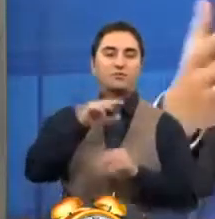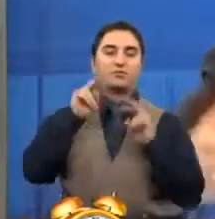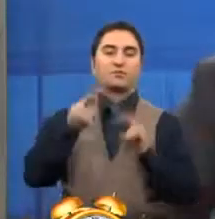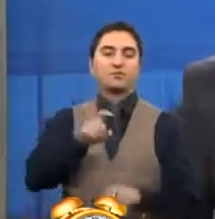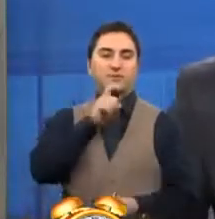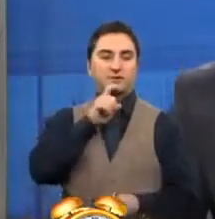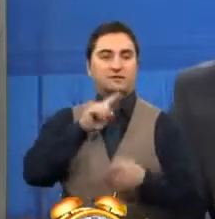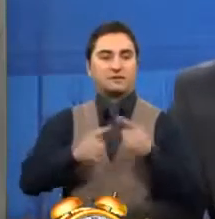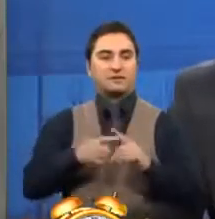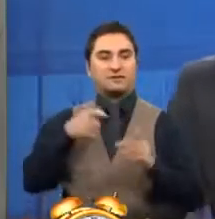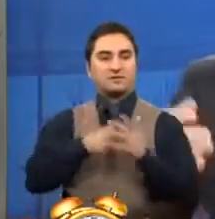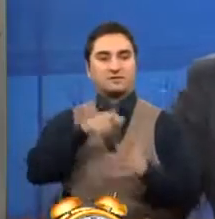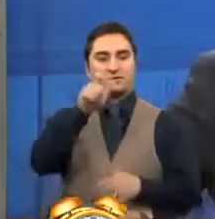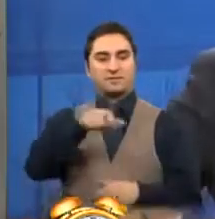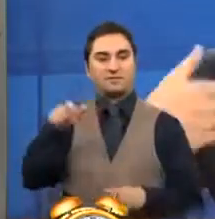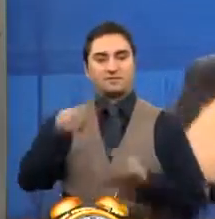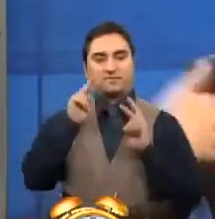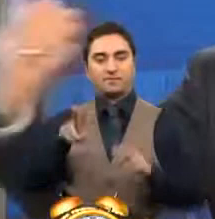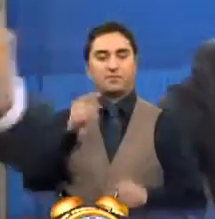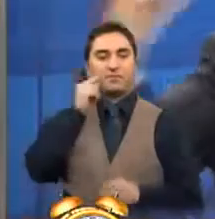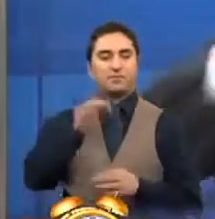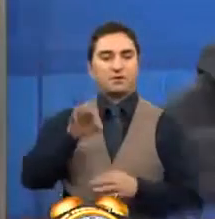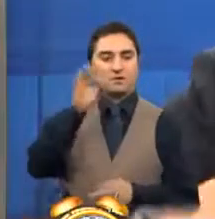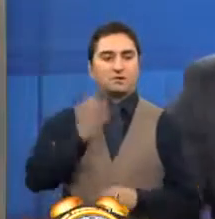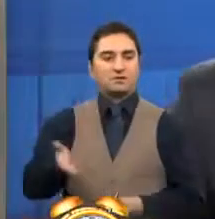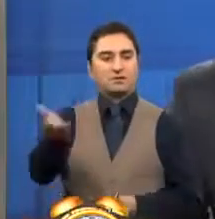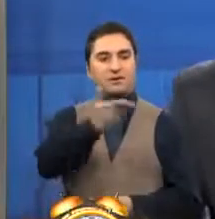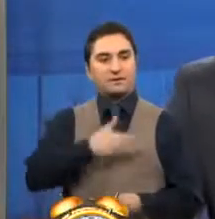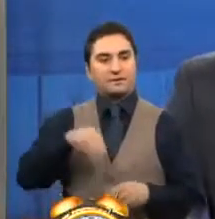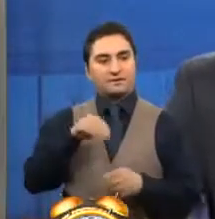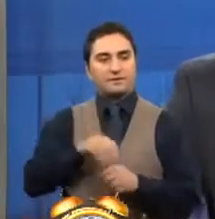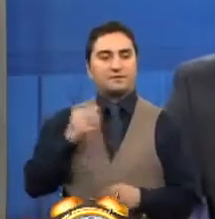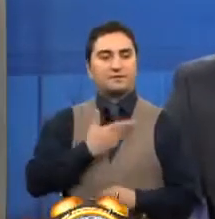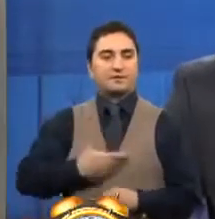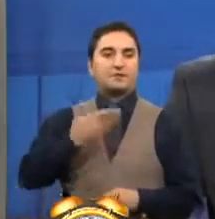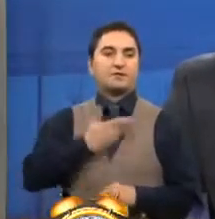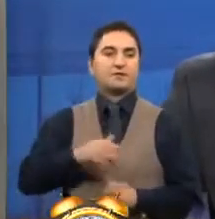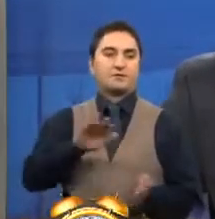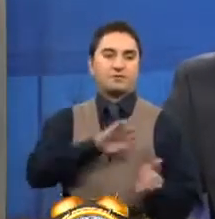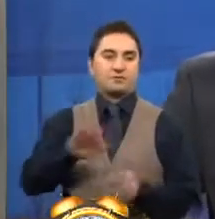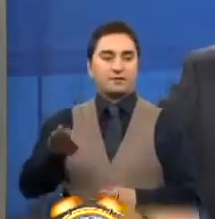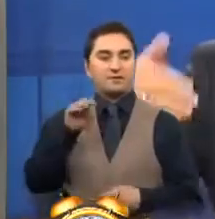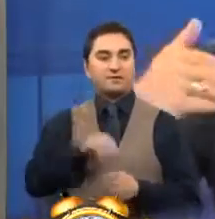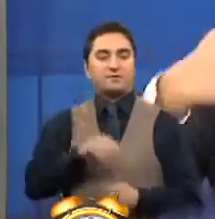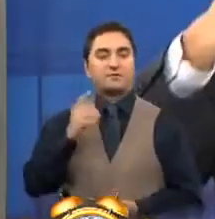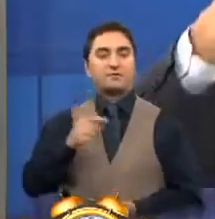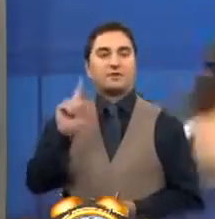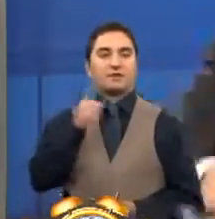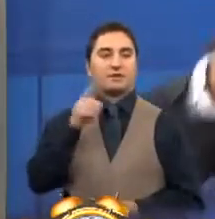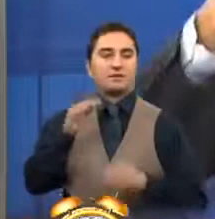siyasilerin isimlerinden bahsediyorsak o insanların ve bizlerin burada olan herkesin seversiniz sevmezsiniz